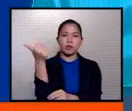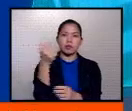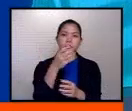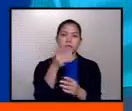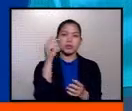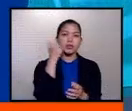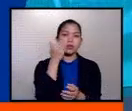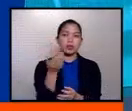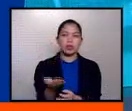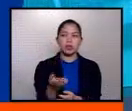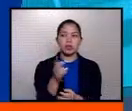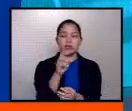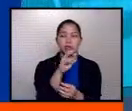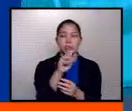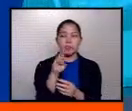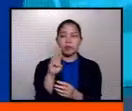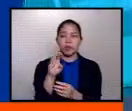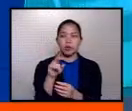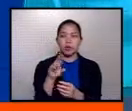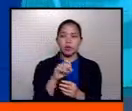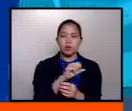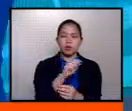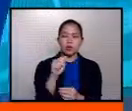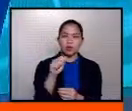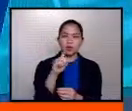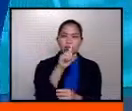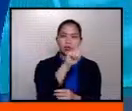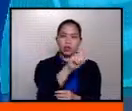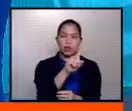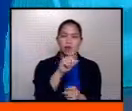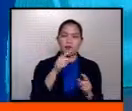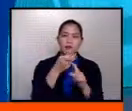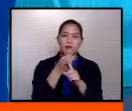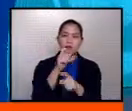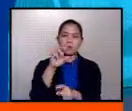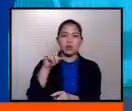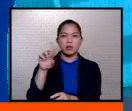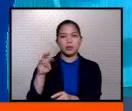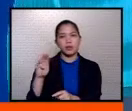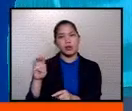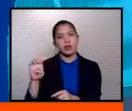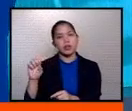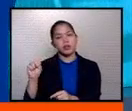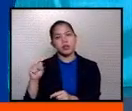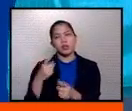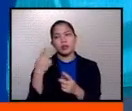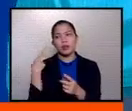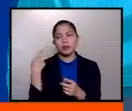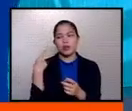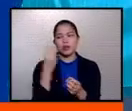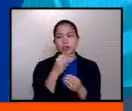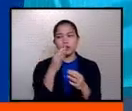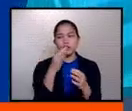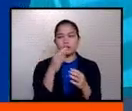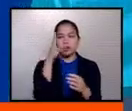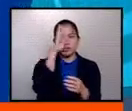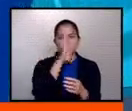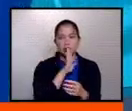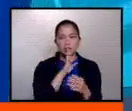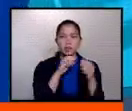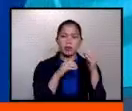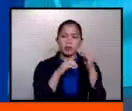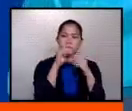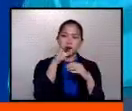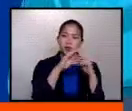natalang patay sa Porac din. 2 naman sa Lubao at 1 mula sa Zambales. May mga naitala na ring sira sa mga istruktura